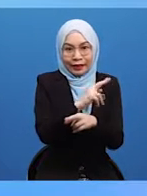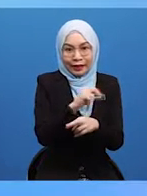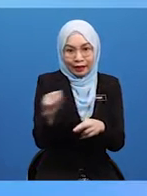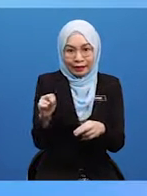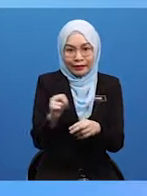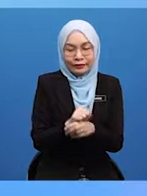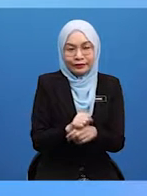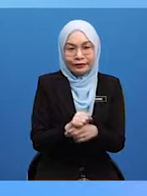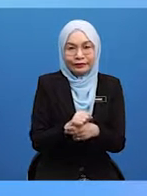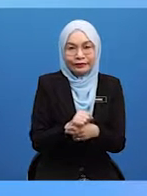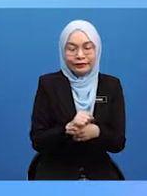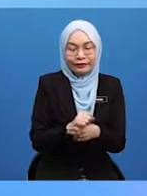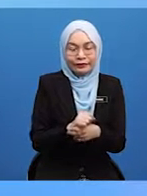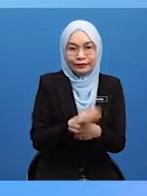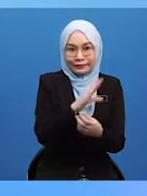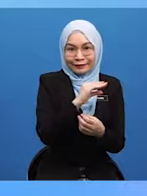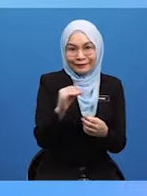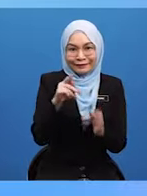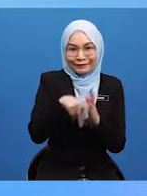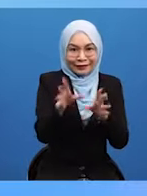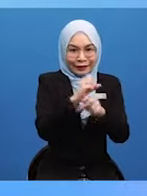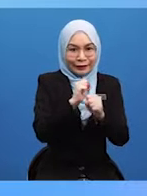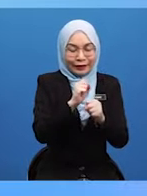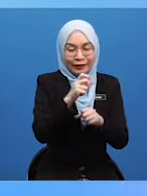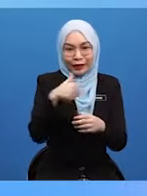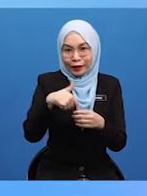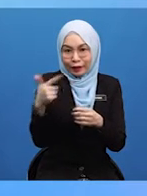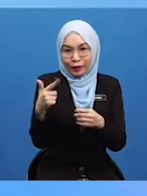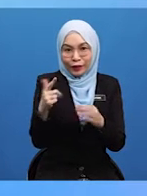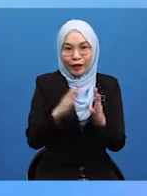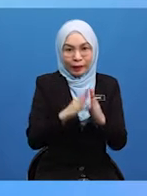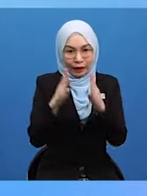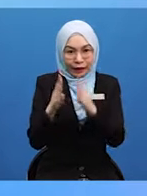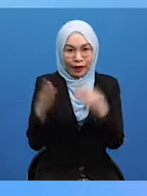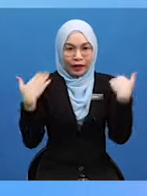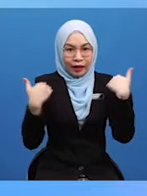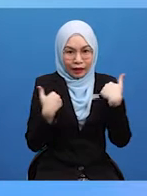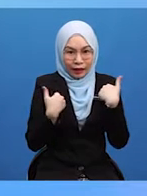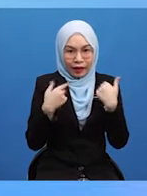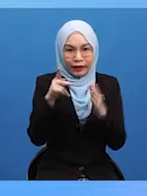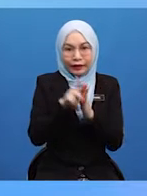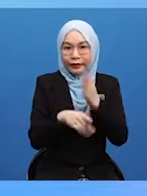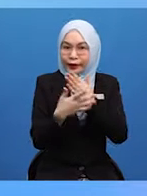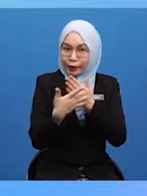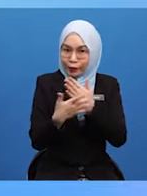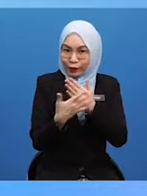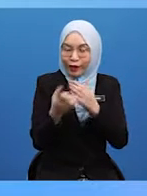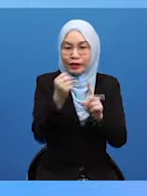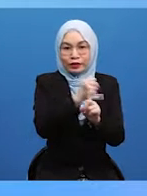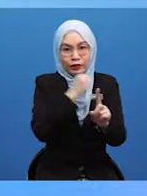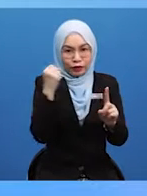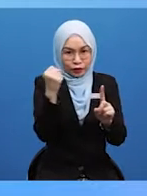Pertempatan luar bandar juga turut mempunyai kemudahan sosial seperti rumah